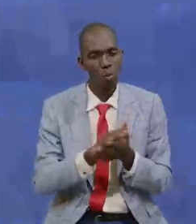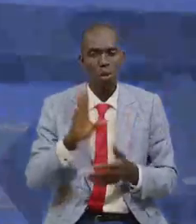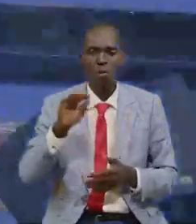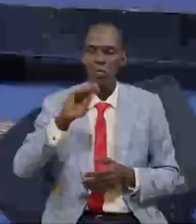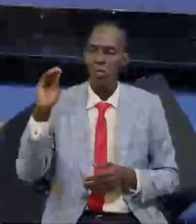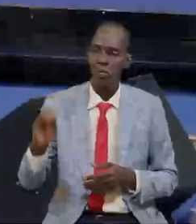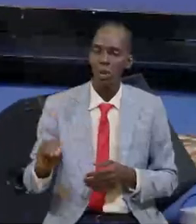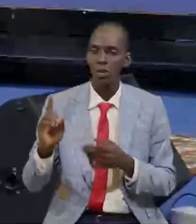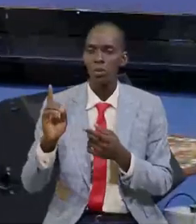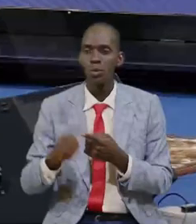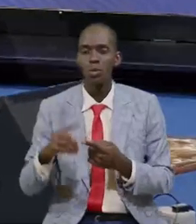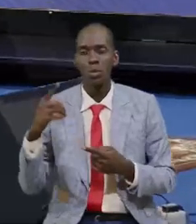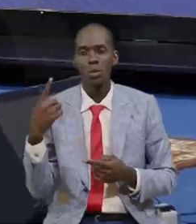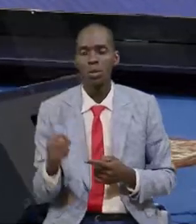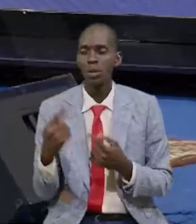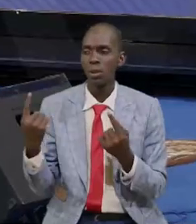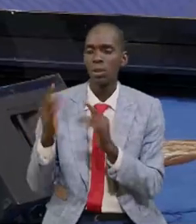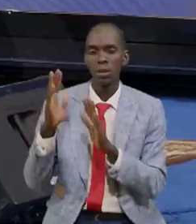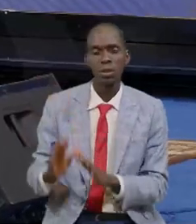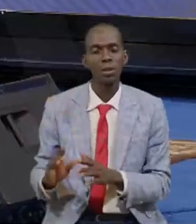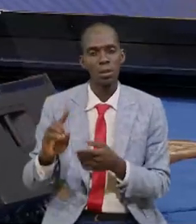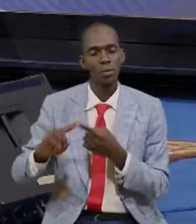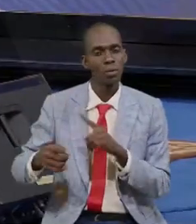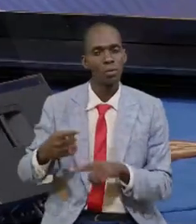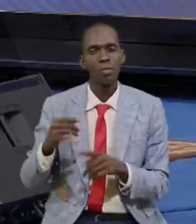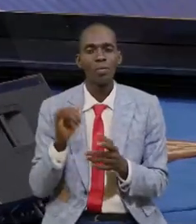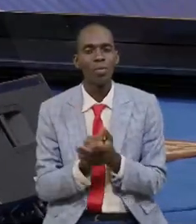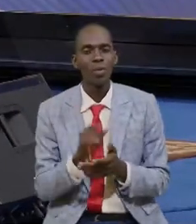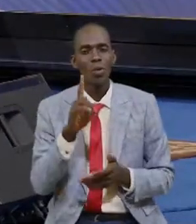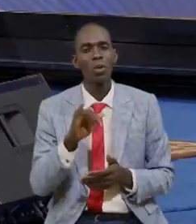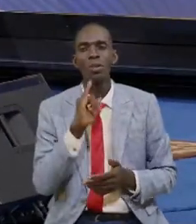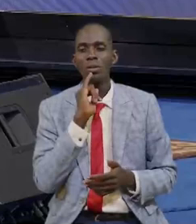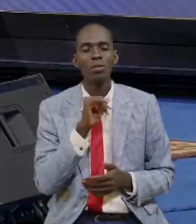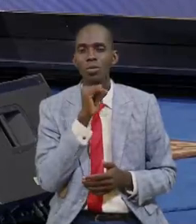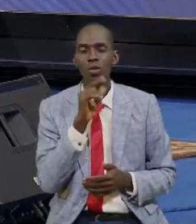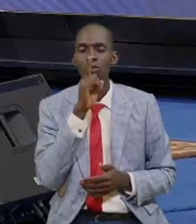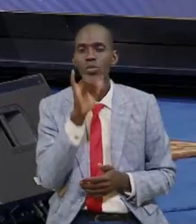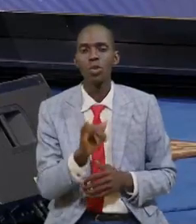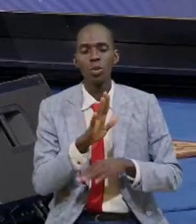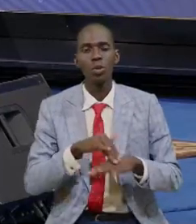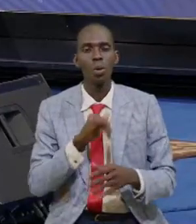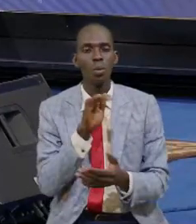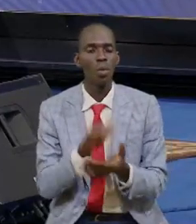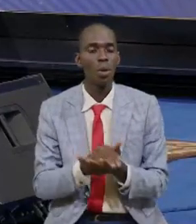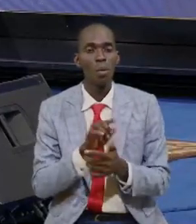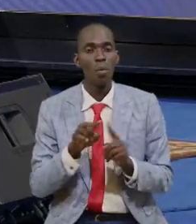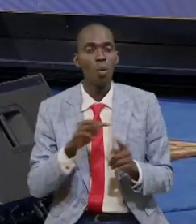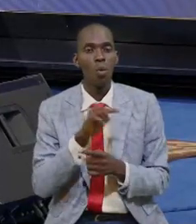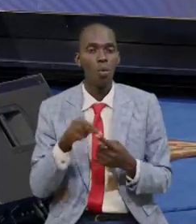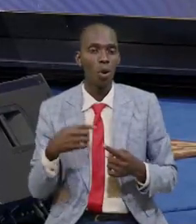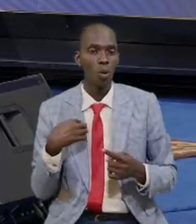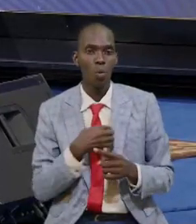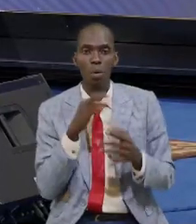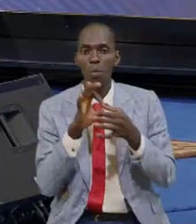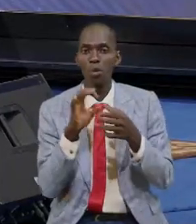et 50% à son partenaire de péché. Ça, celle-là n'est pas réellement mariée. Mais quand on vient